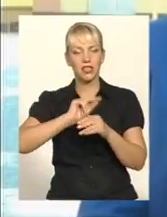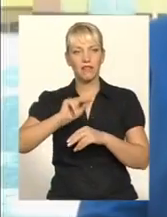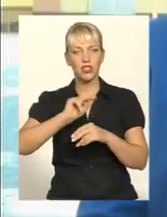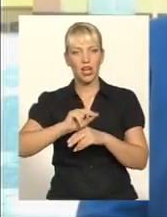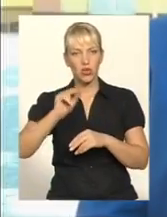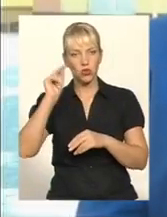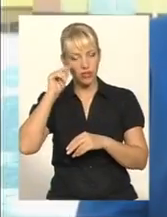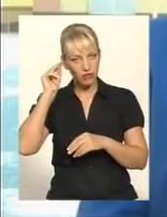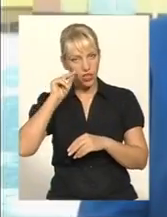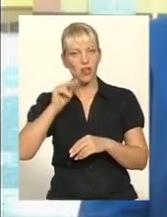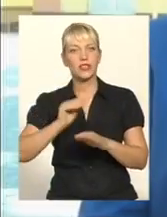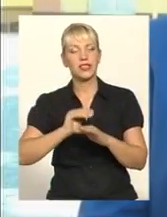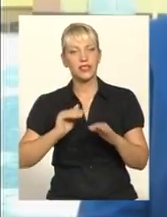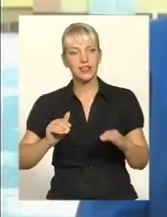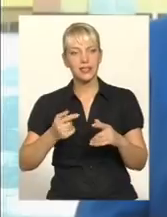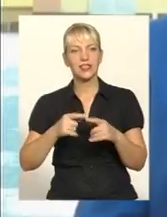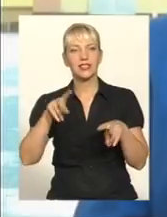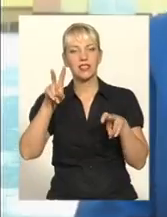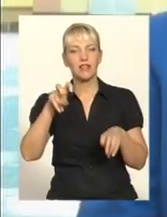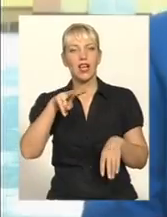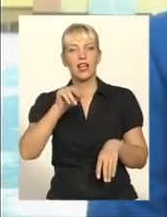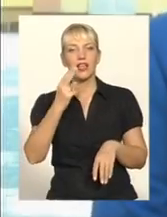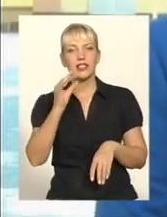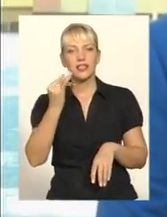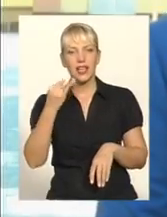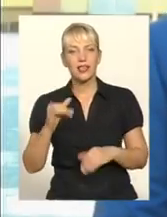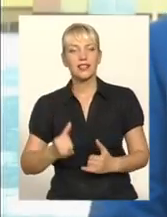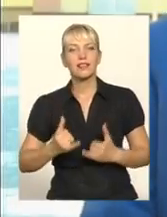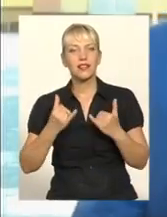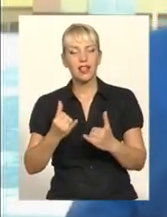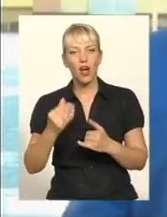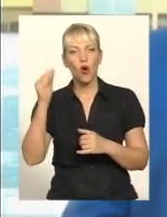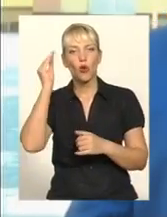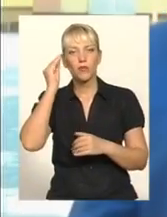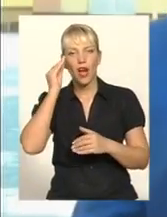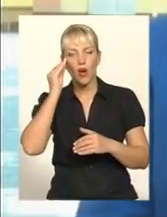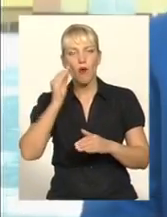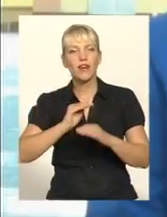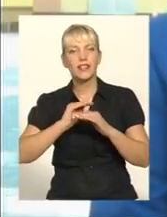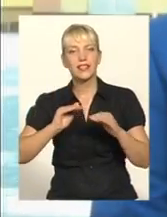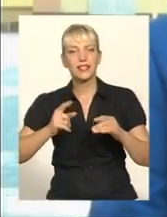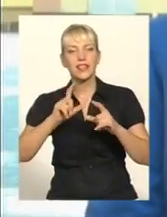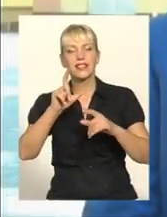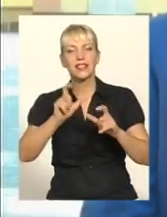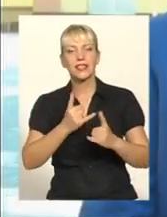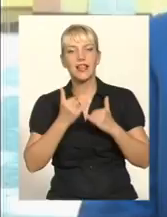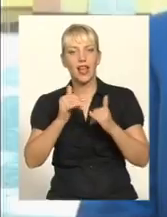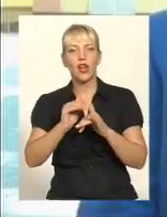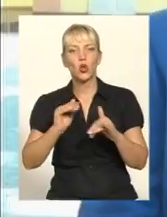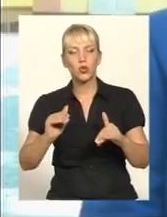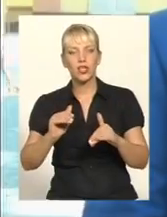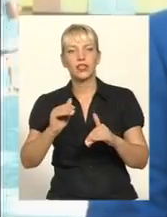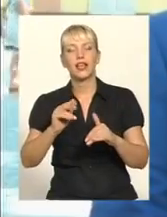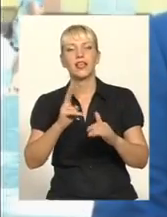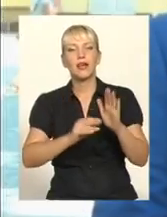й воно називалось, значить, ліцей для обдарованих дітей, для людей з підвищенням, з